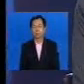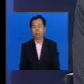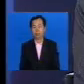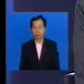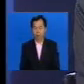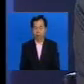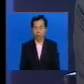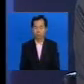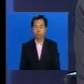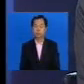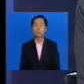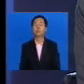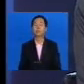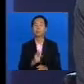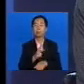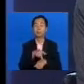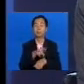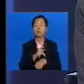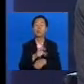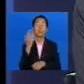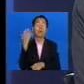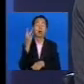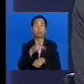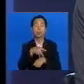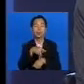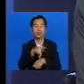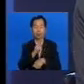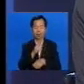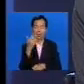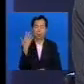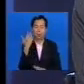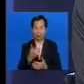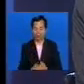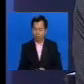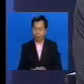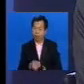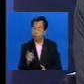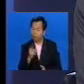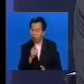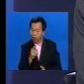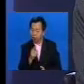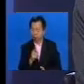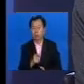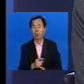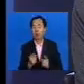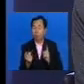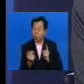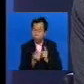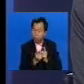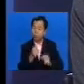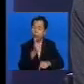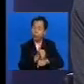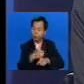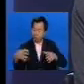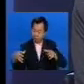ของอดีตประธานคณะมนตรีความมั่นคงแห่งชาติยืนยันค่ะว่ายังไม่ได้รับการทาบทามให้เป็นรองหัวหน้าพรรคการเมืองตามที่มีข่า